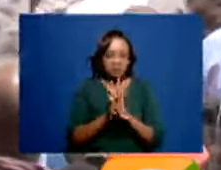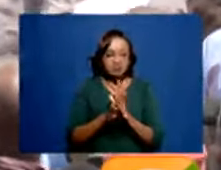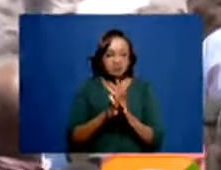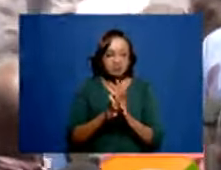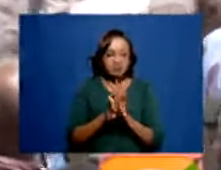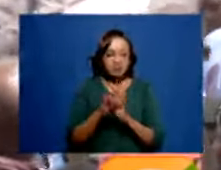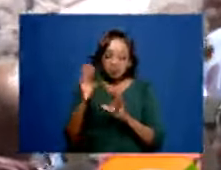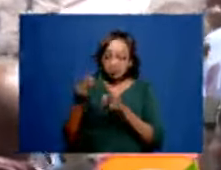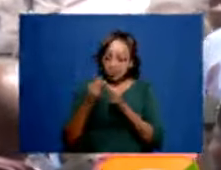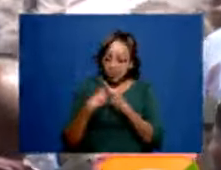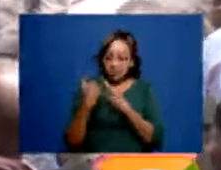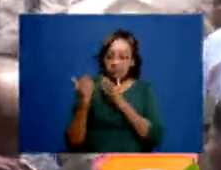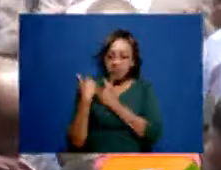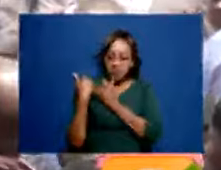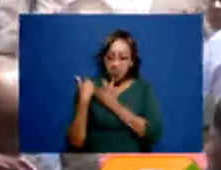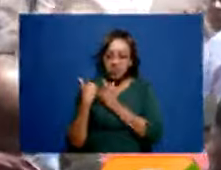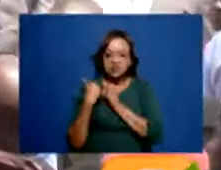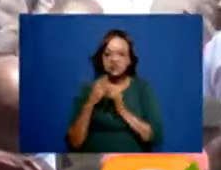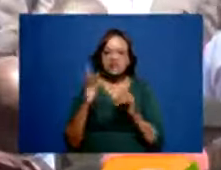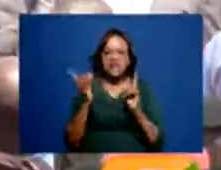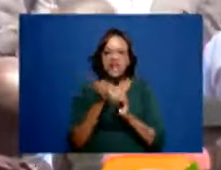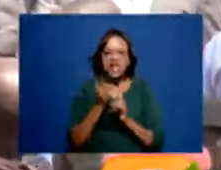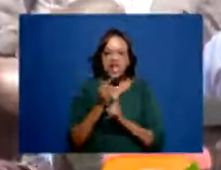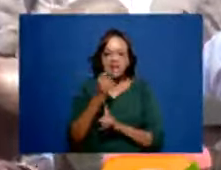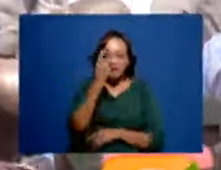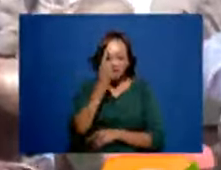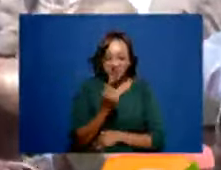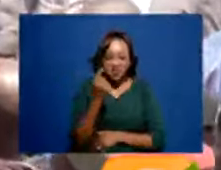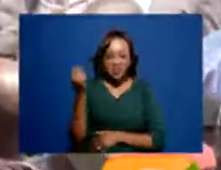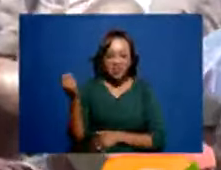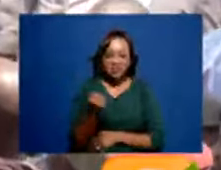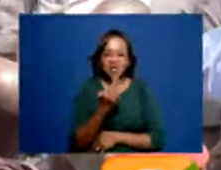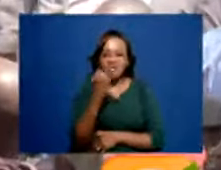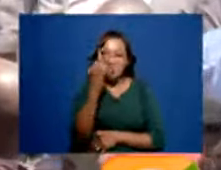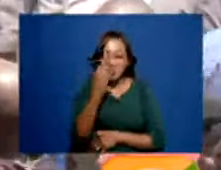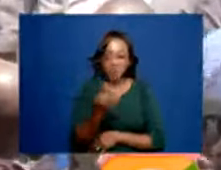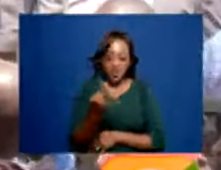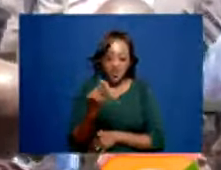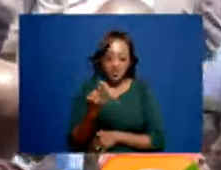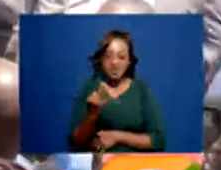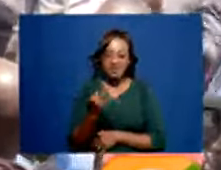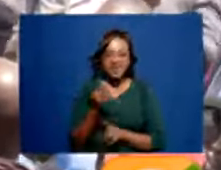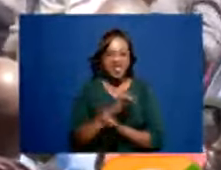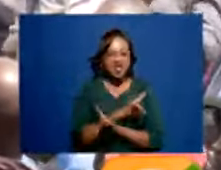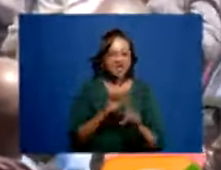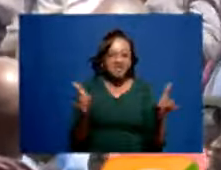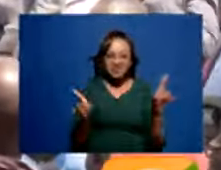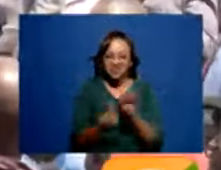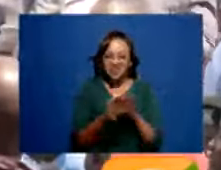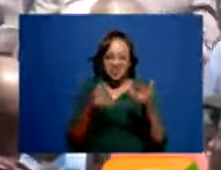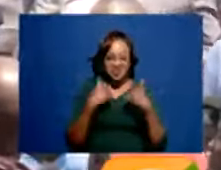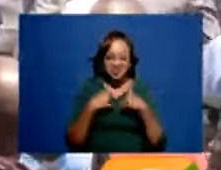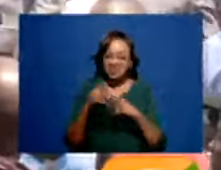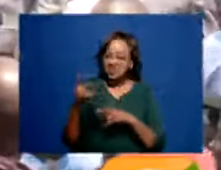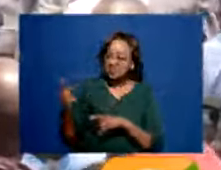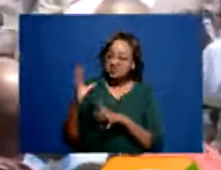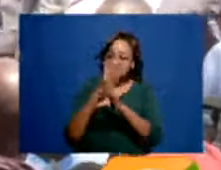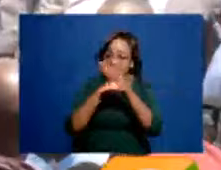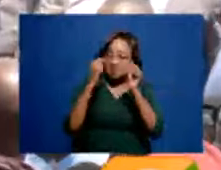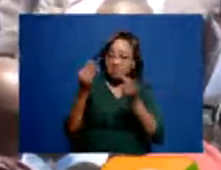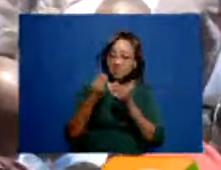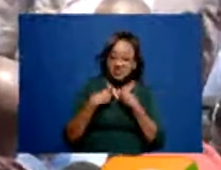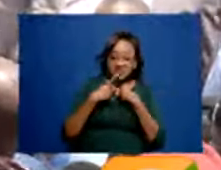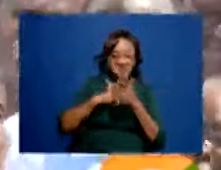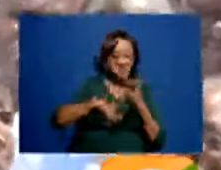authority. Kuanzia tarehe moja mwezi wa tatu. Hiyo mambo yote mimi nimepewa ruhusa na rais,